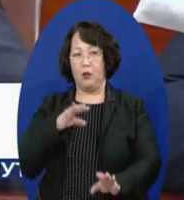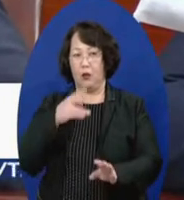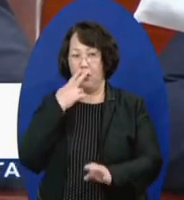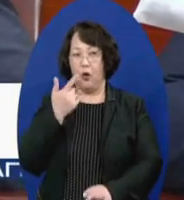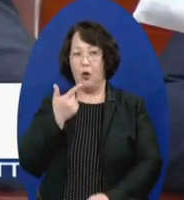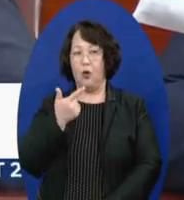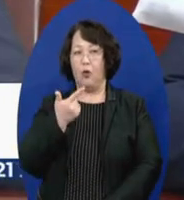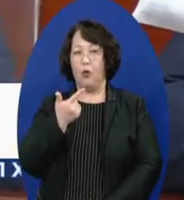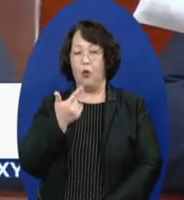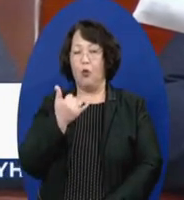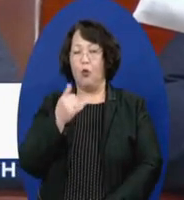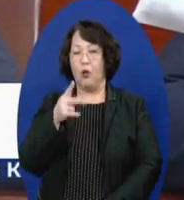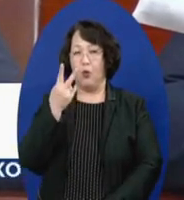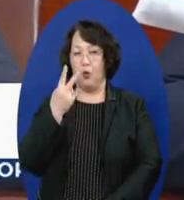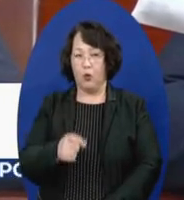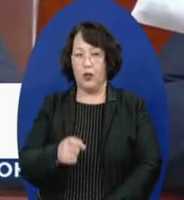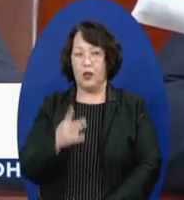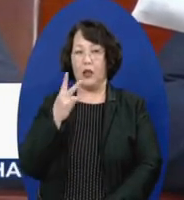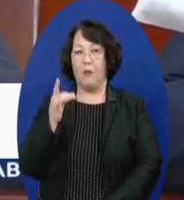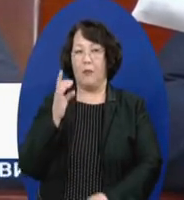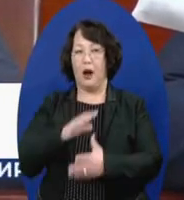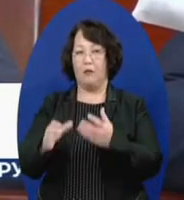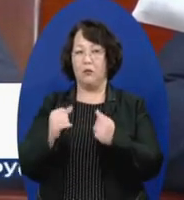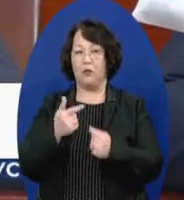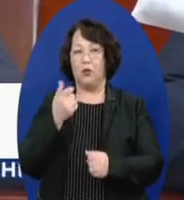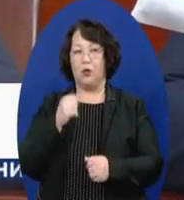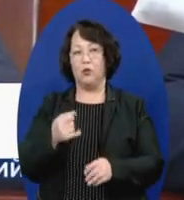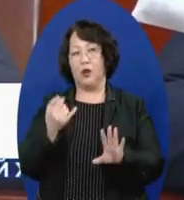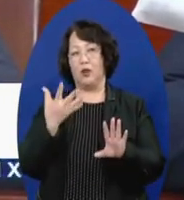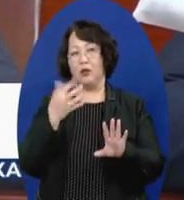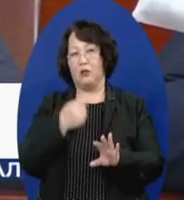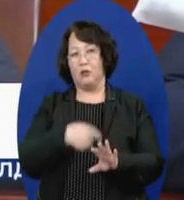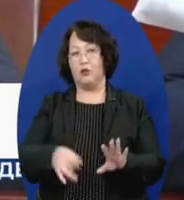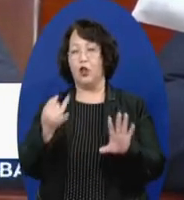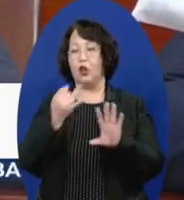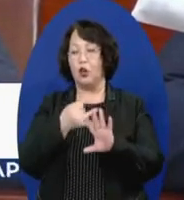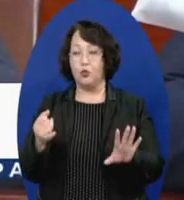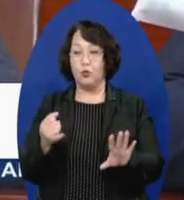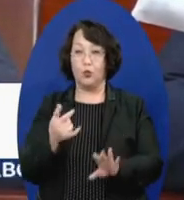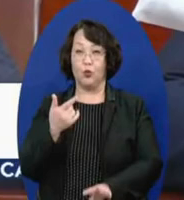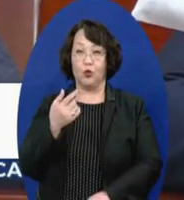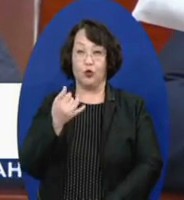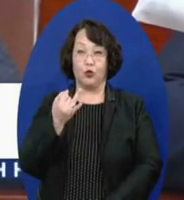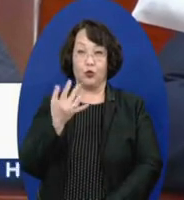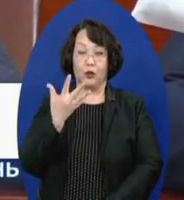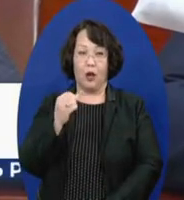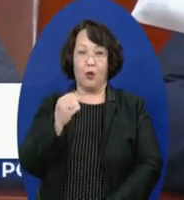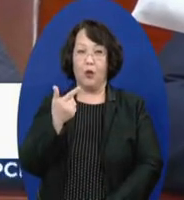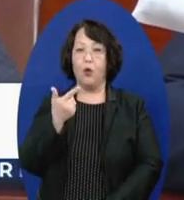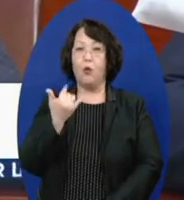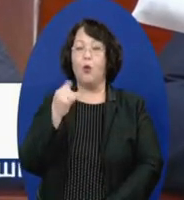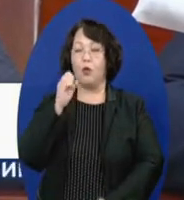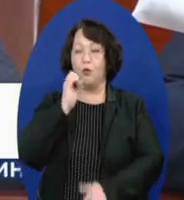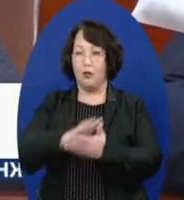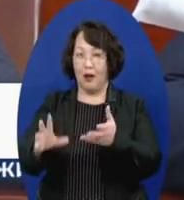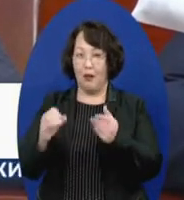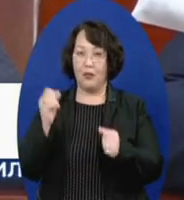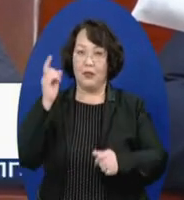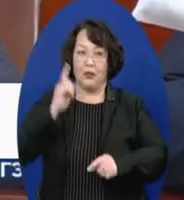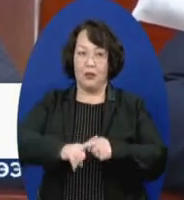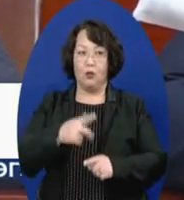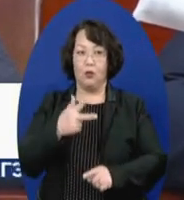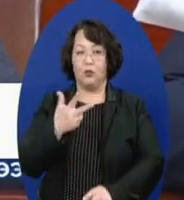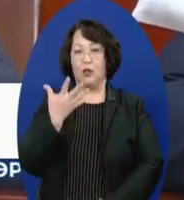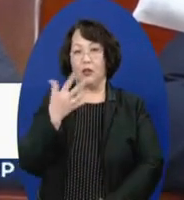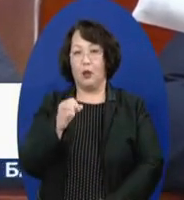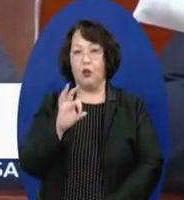гурилын үн 700, сая намар авсан гурилын үн 650-700. За, 750 төгрөгөөр гурил аваад дээрэс нь бид нэг 350 төгрөгийн